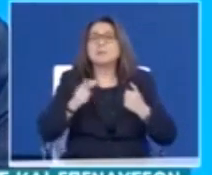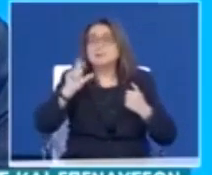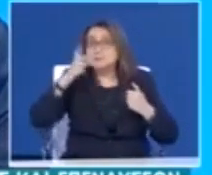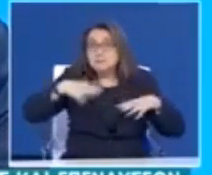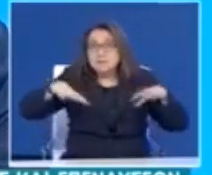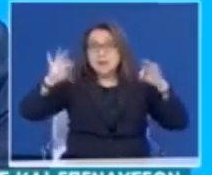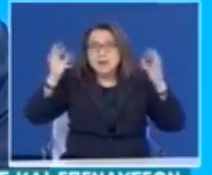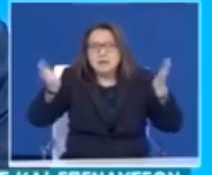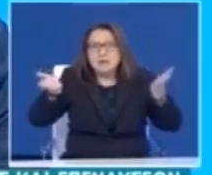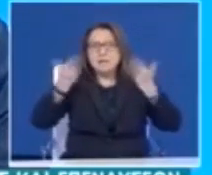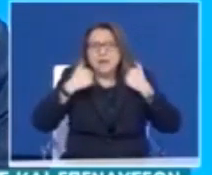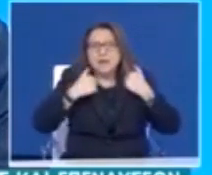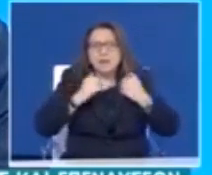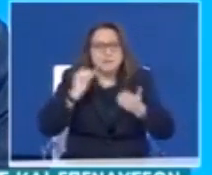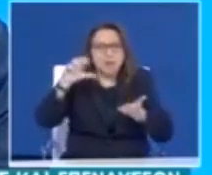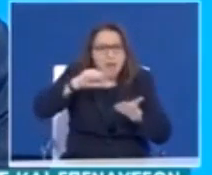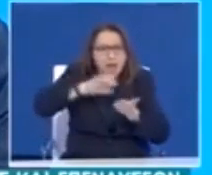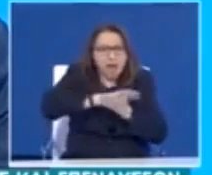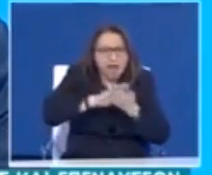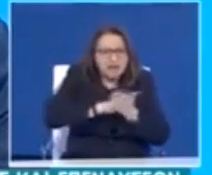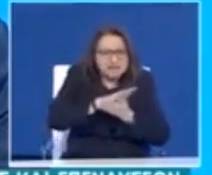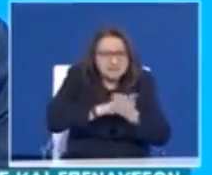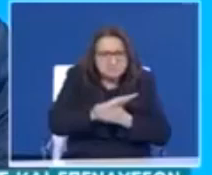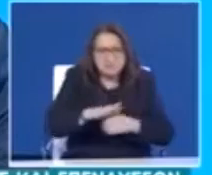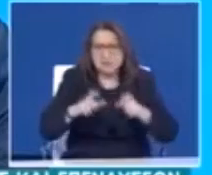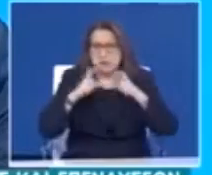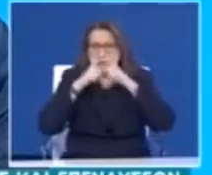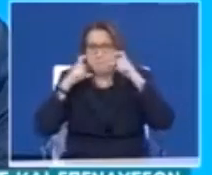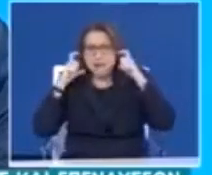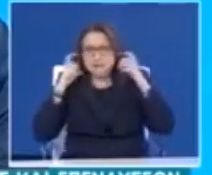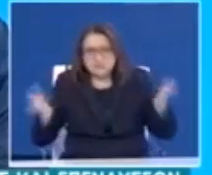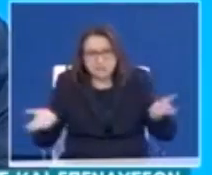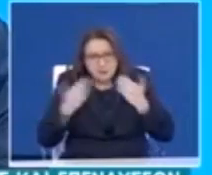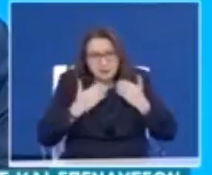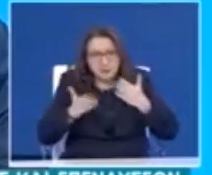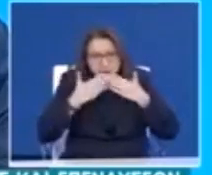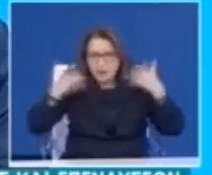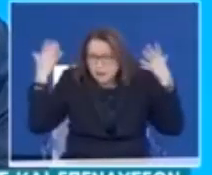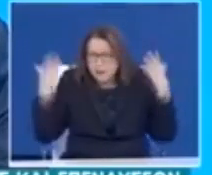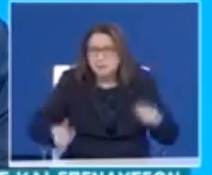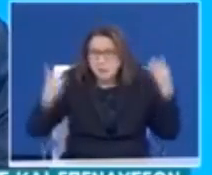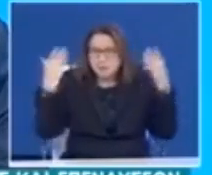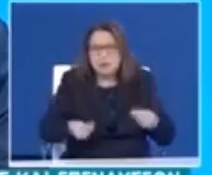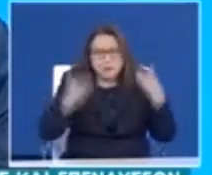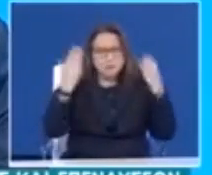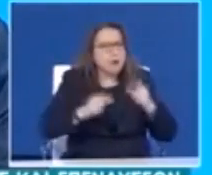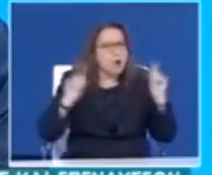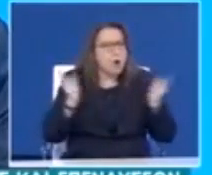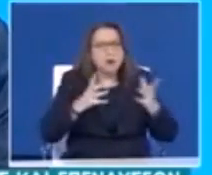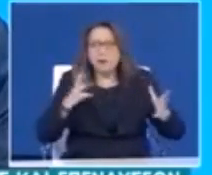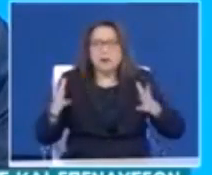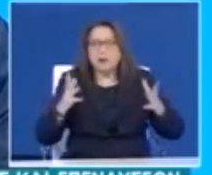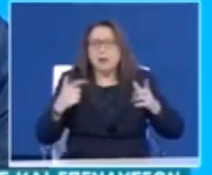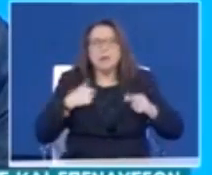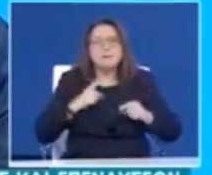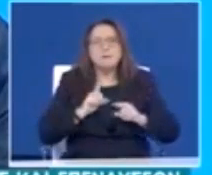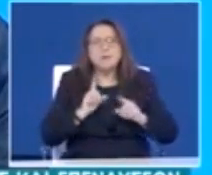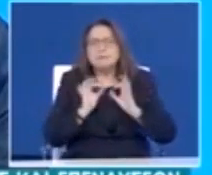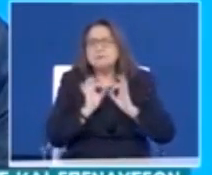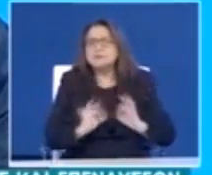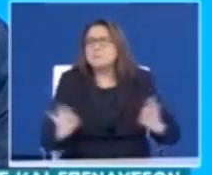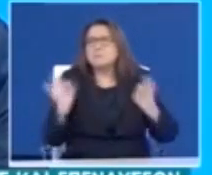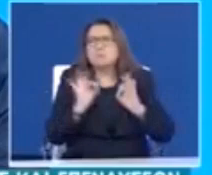υλικού, αντισηπτικά και στην πορεία μάσκες, που αποτελούσαν ξαφνικά το μείζον